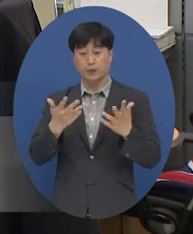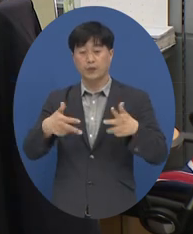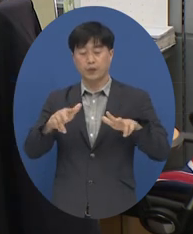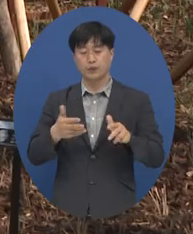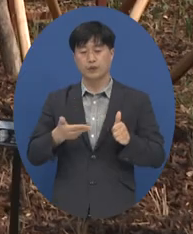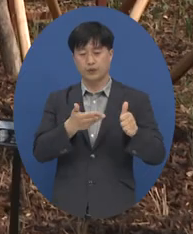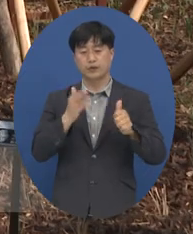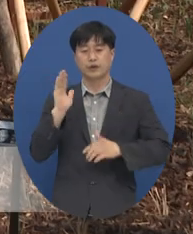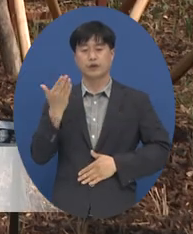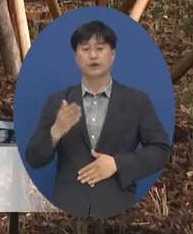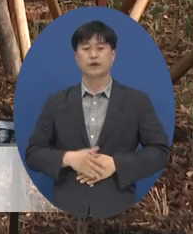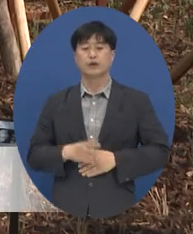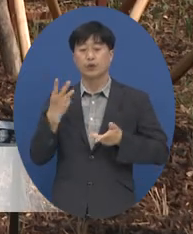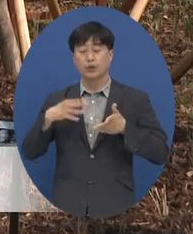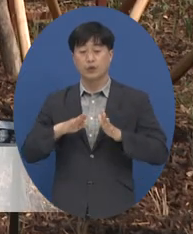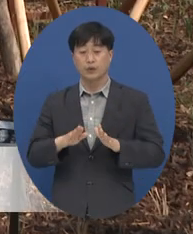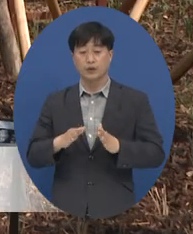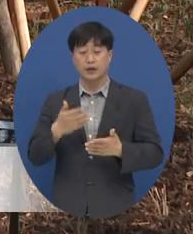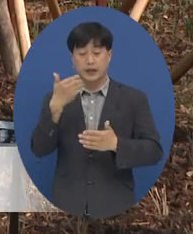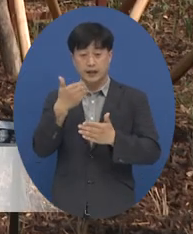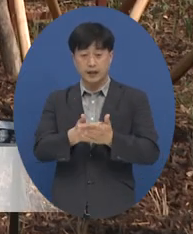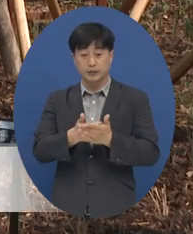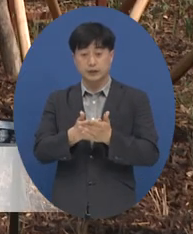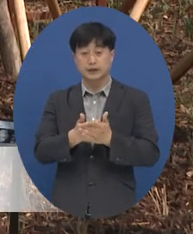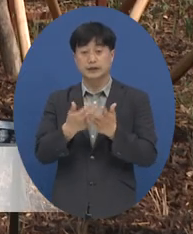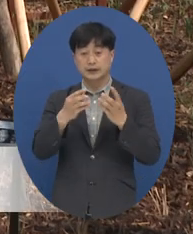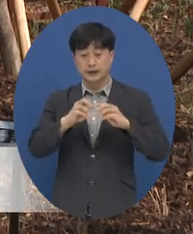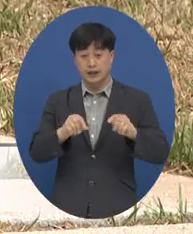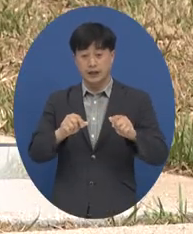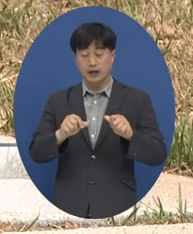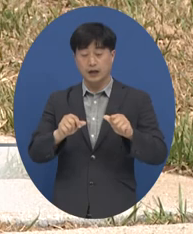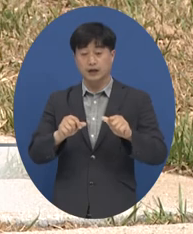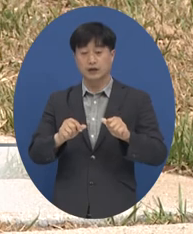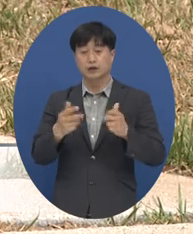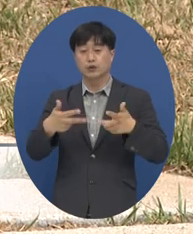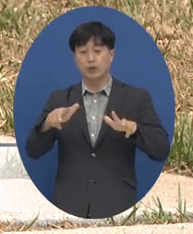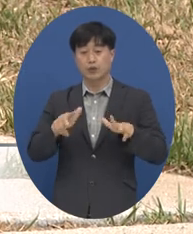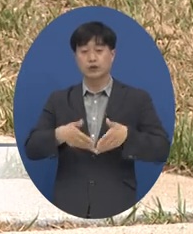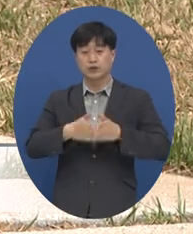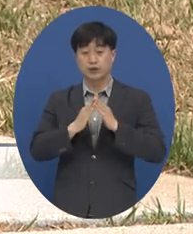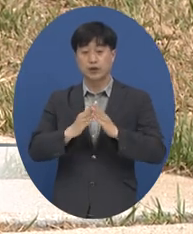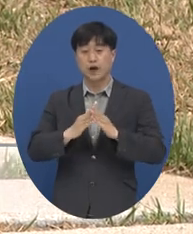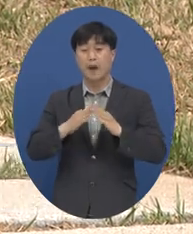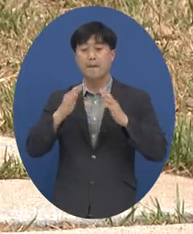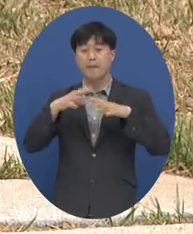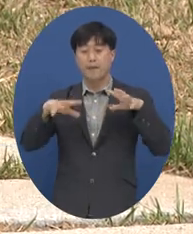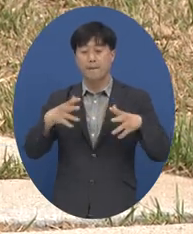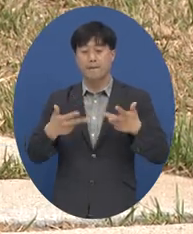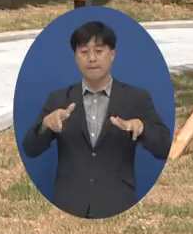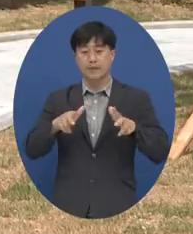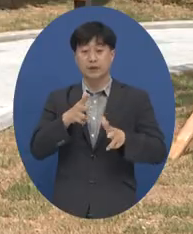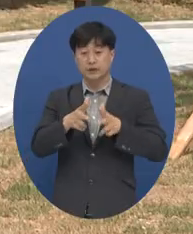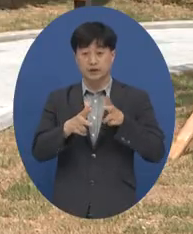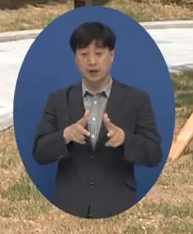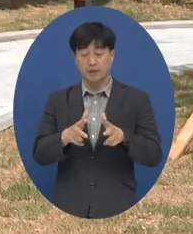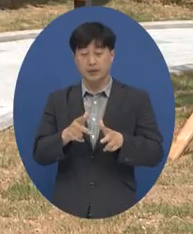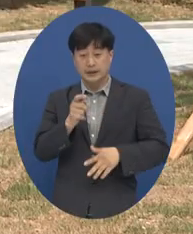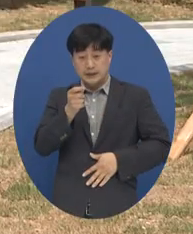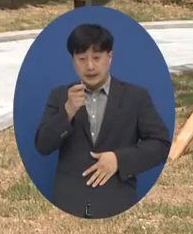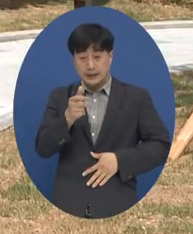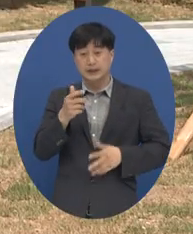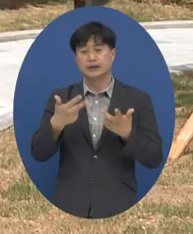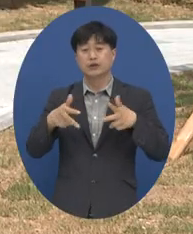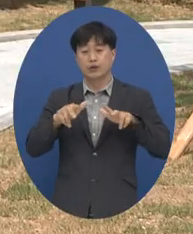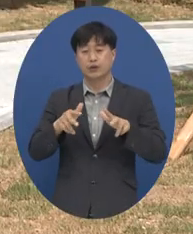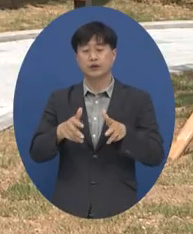되었습니다. 경기도는 자투리 유휴지나 공유지를 정원으로 가꾸는 마을 정원 조성 사업과 한뼘 정원 조성